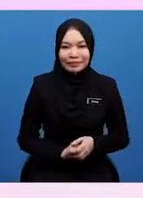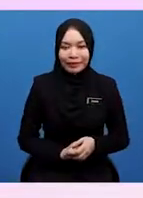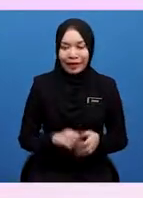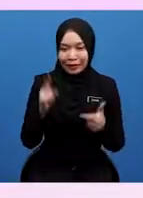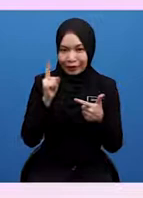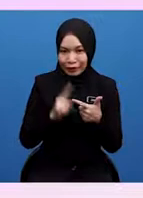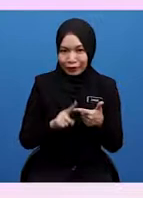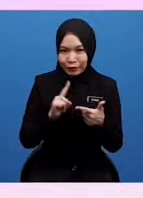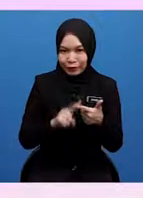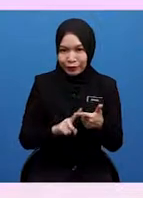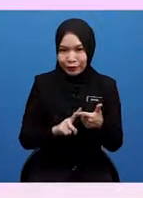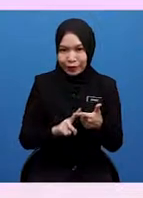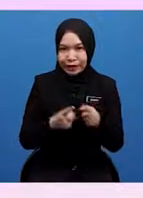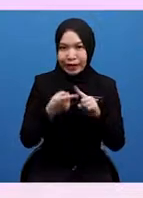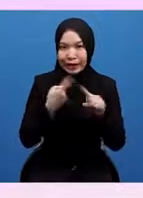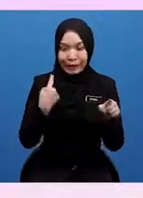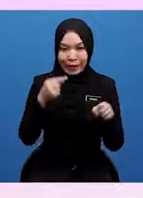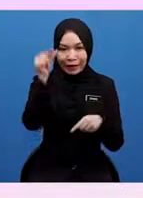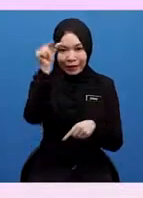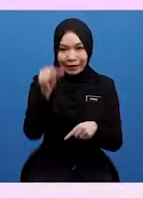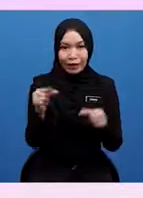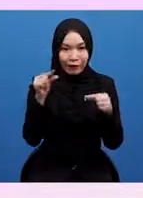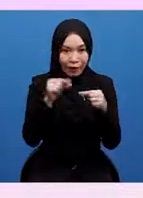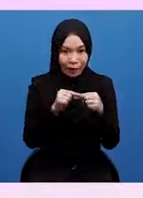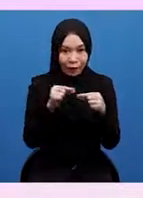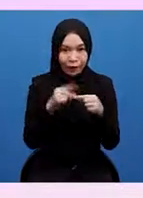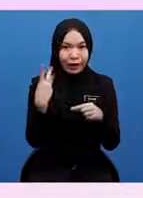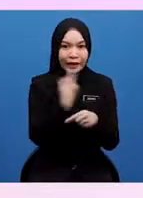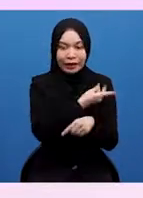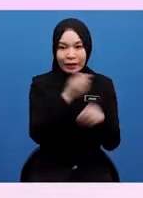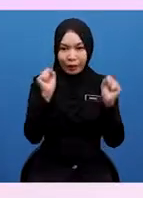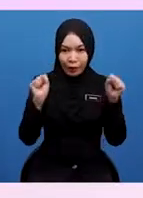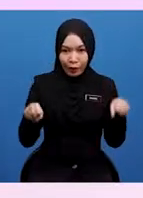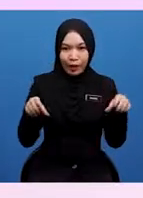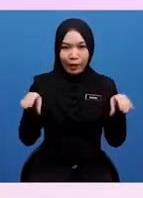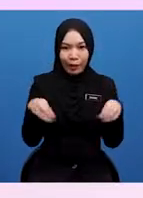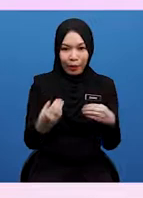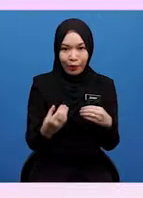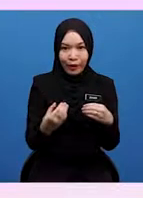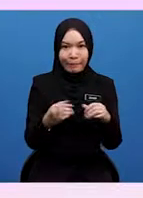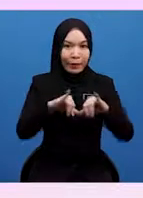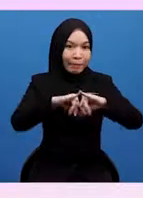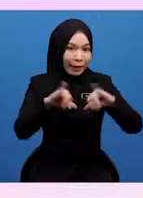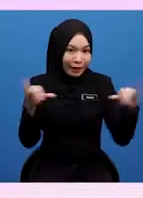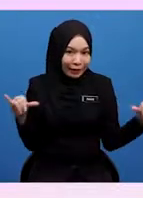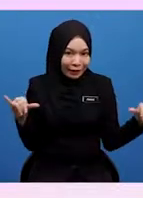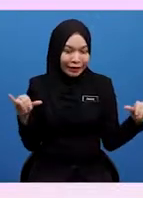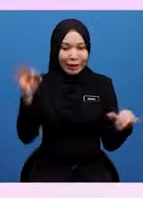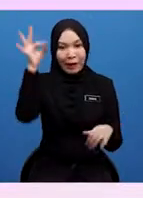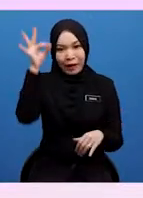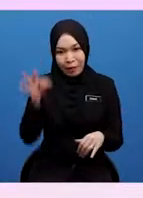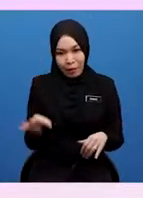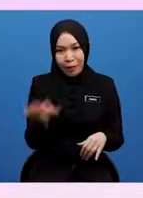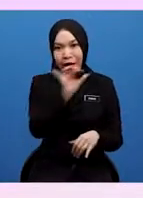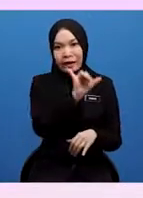Kedua, melalui graf gabungan, kita boleh membuat perbandingan maklumat